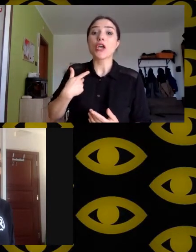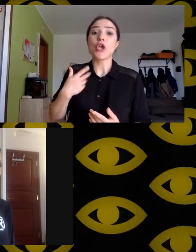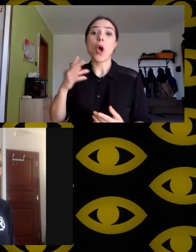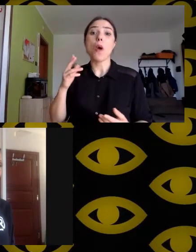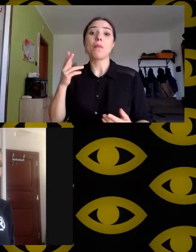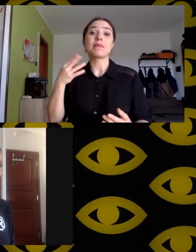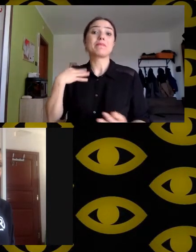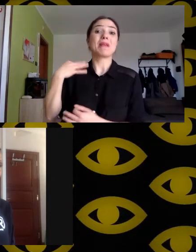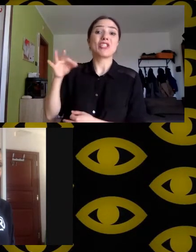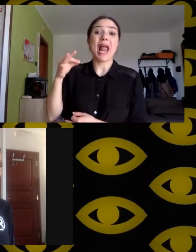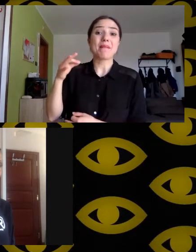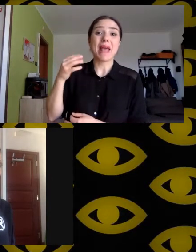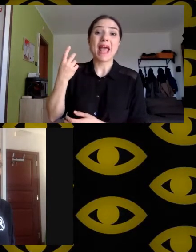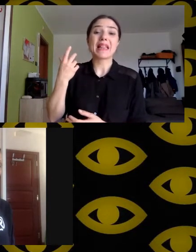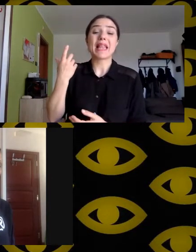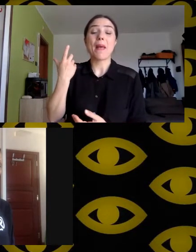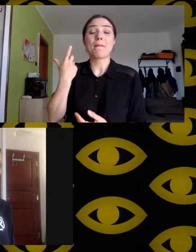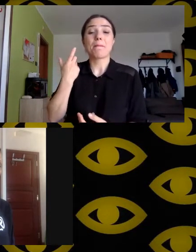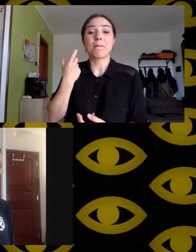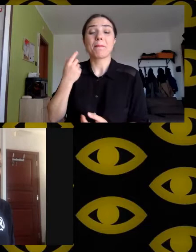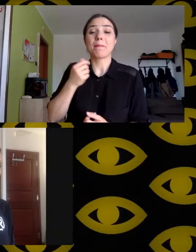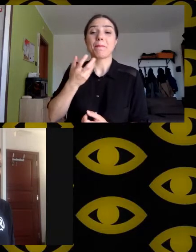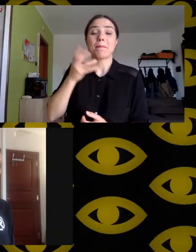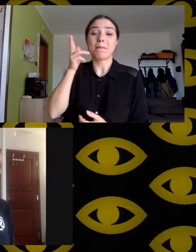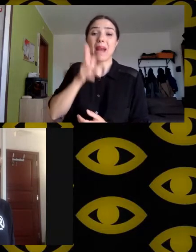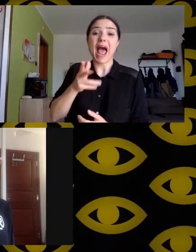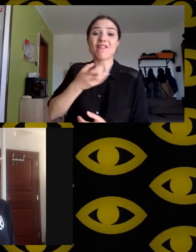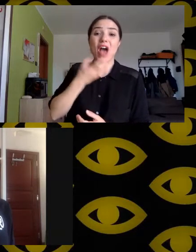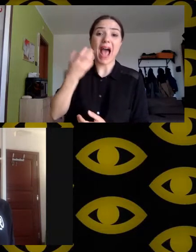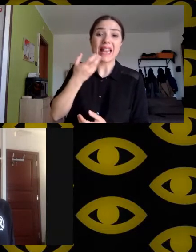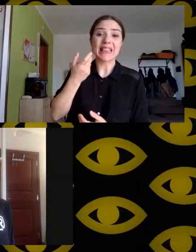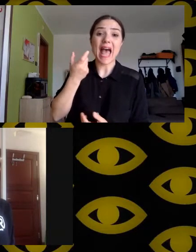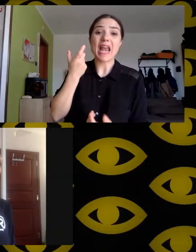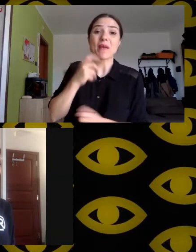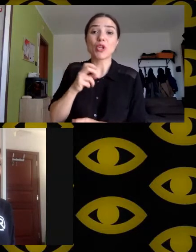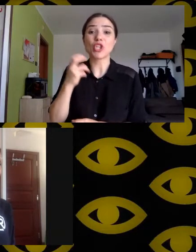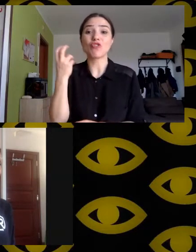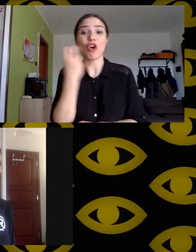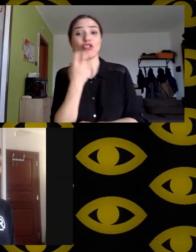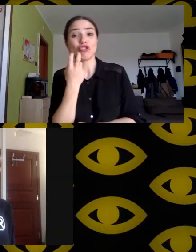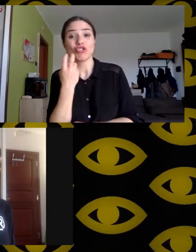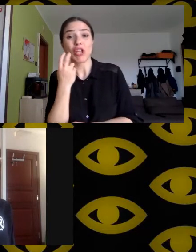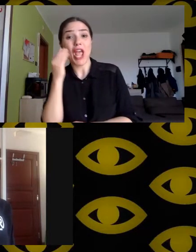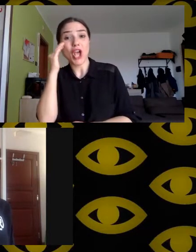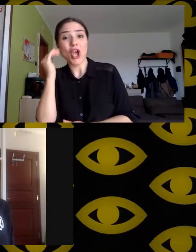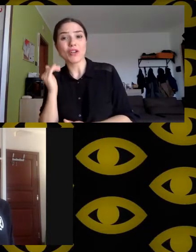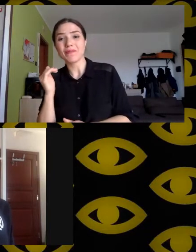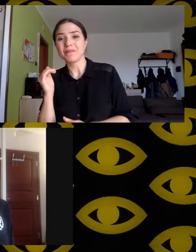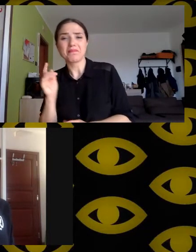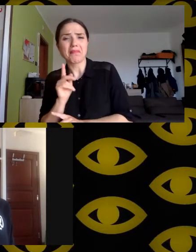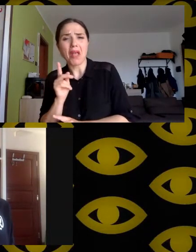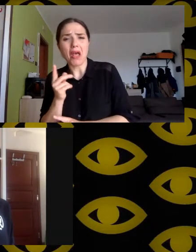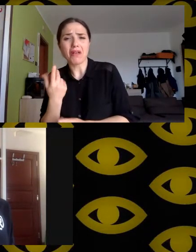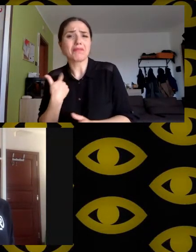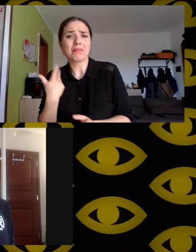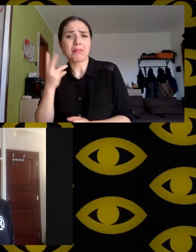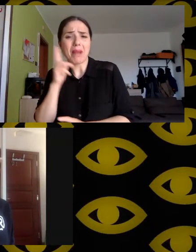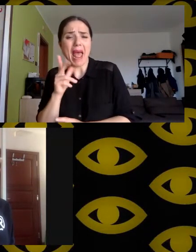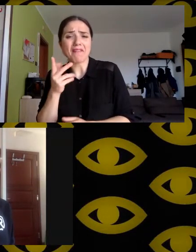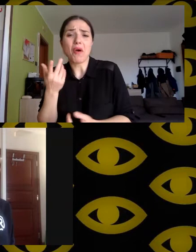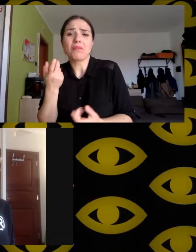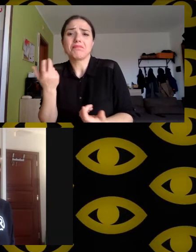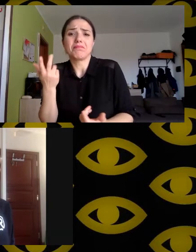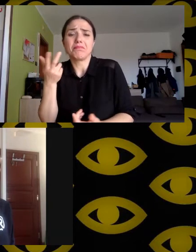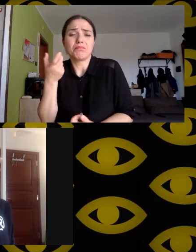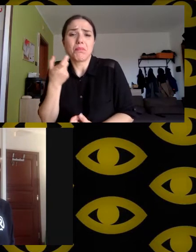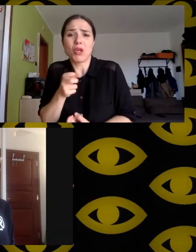e mezzo cieco. Quindi anche su questa definizione è un po', secondo me, ipocrita. Dario, perdonami, il